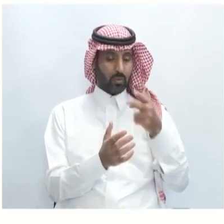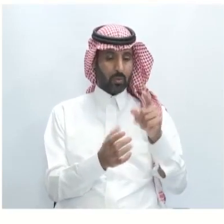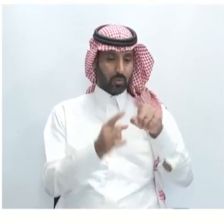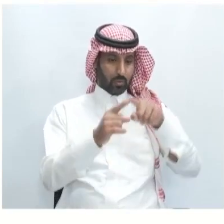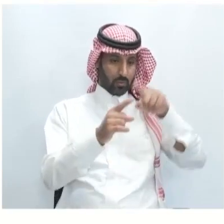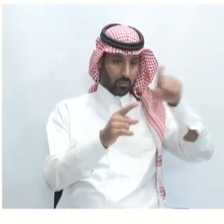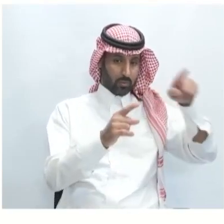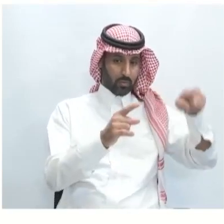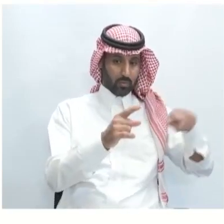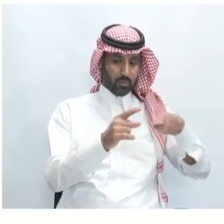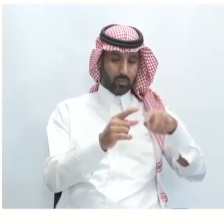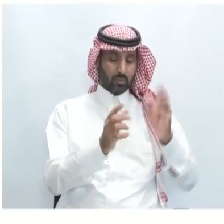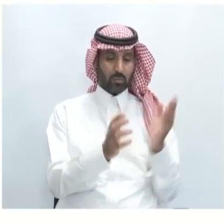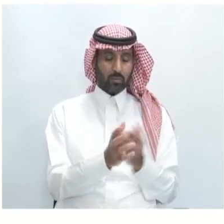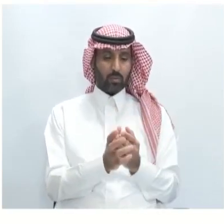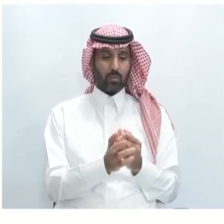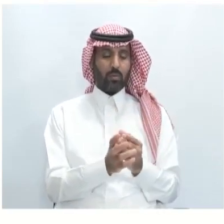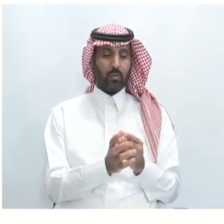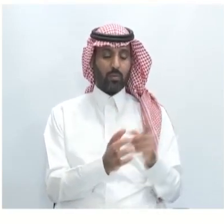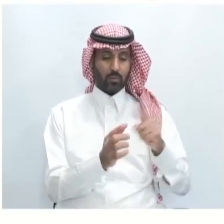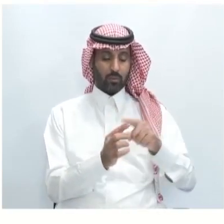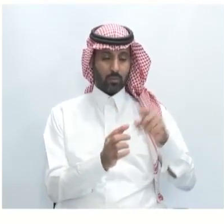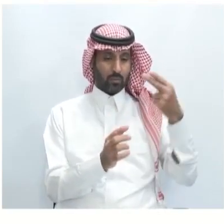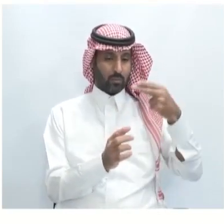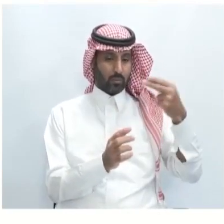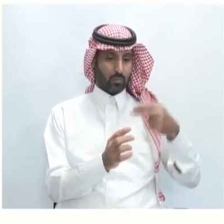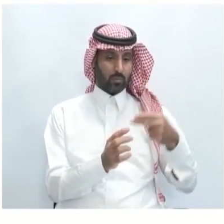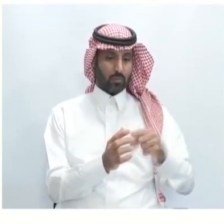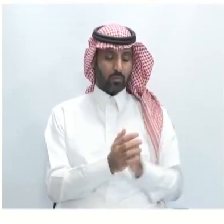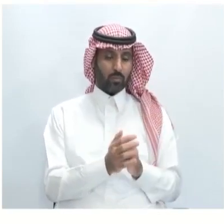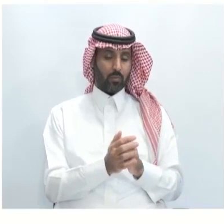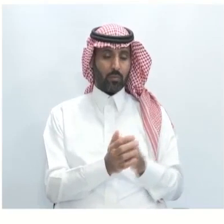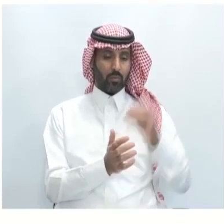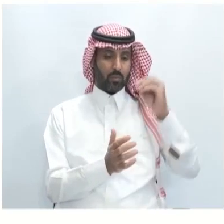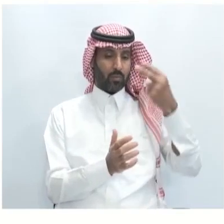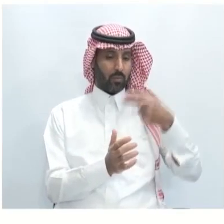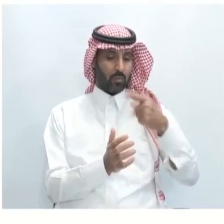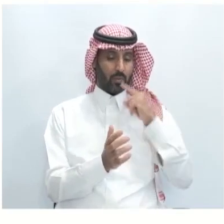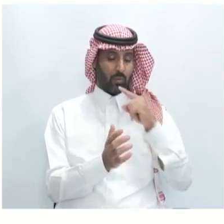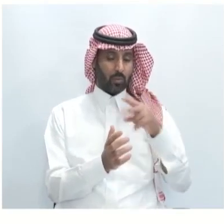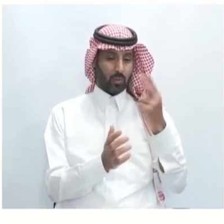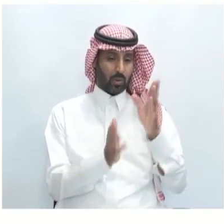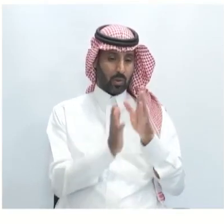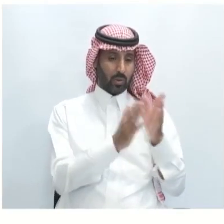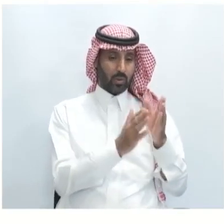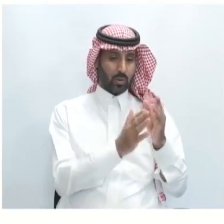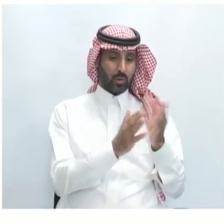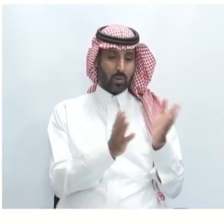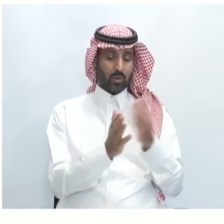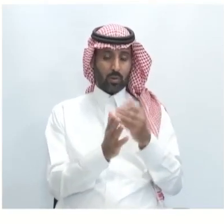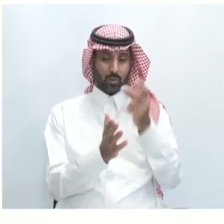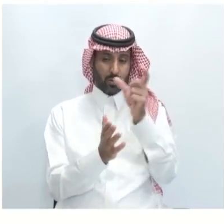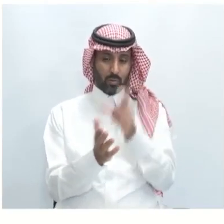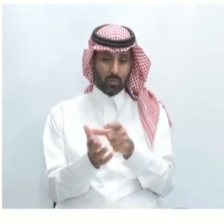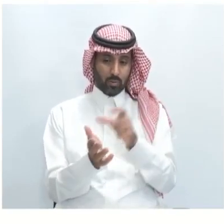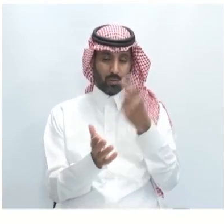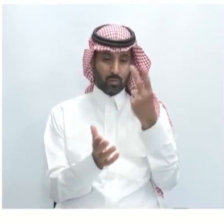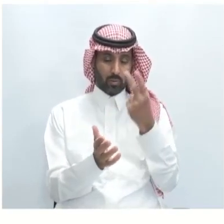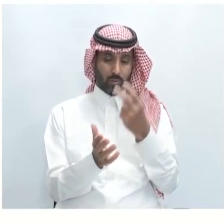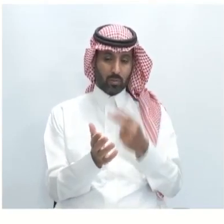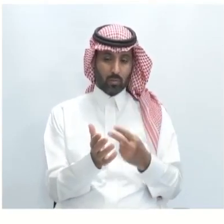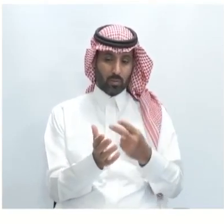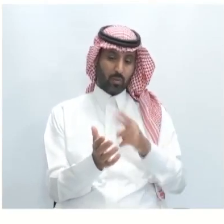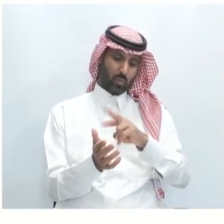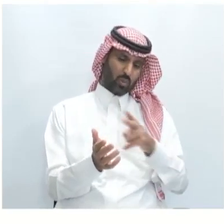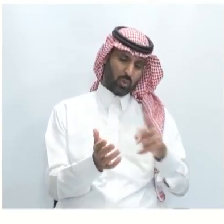ركز في مجموعات عفوا مجموعات الهيدروكسيل هنا واحد هنا لاحظ اثنين هنا بعد ذلك اثنين هنا اذا